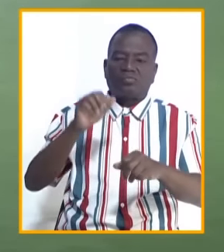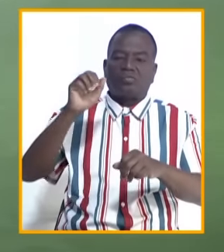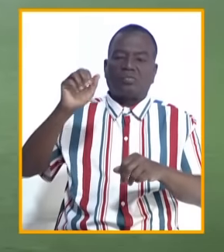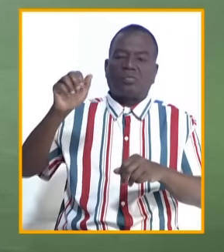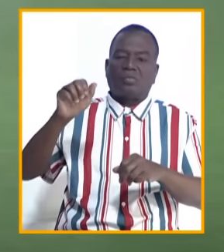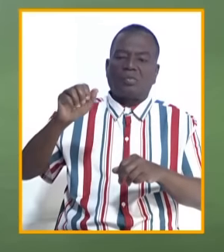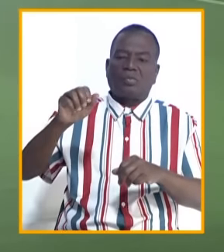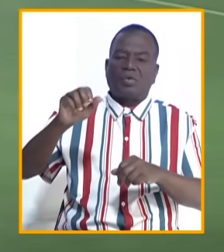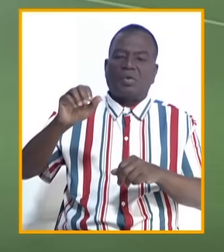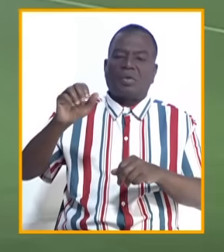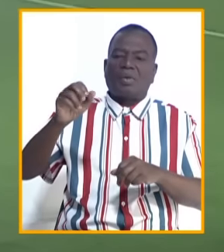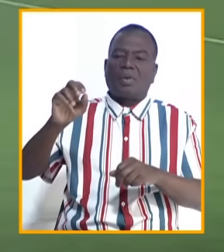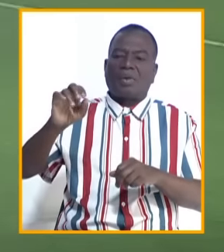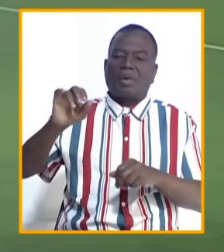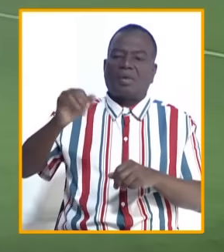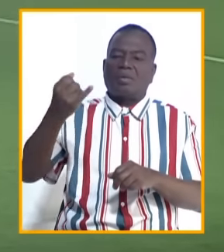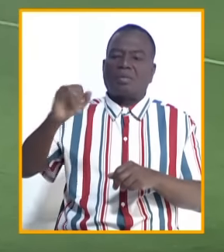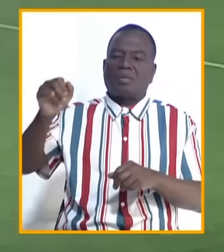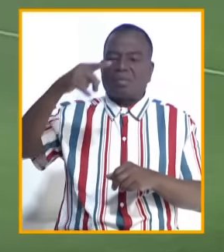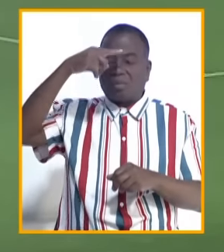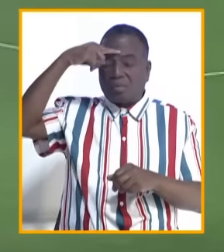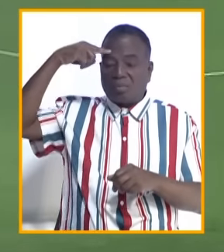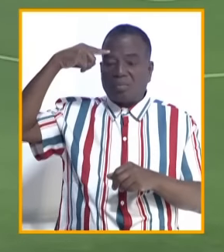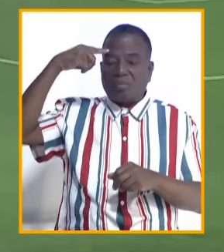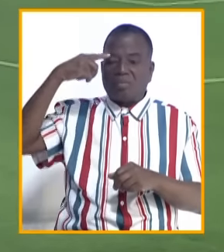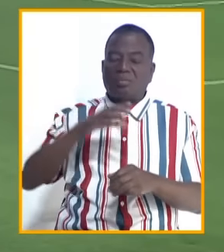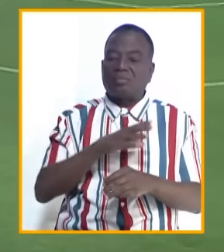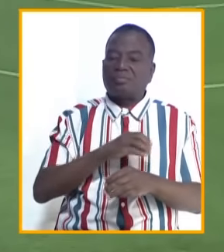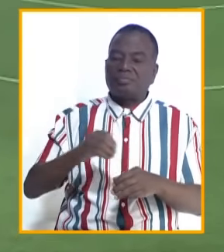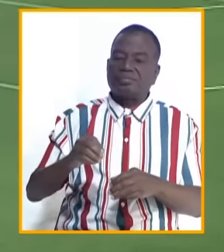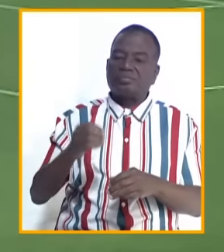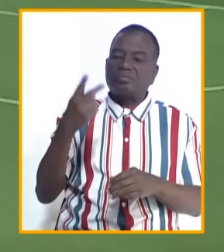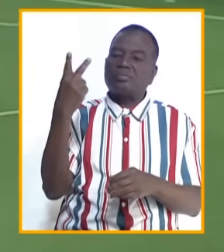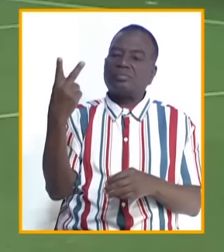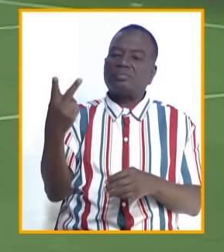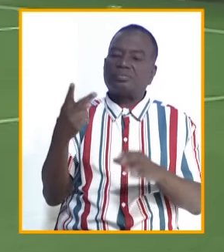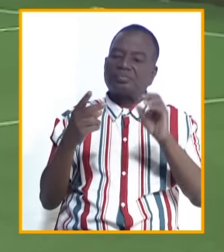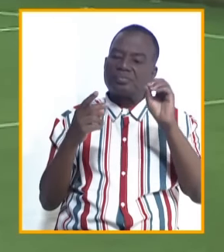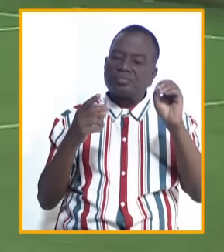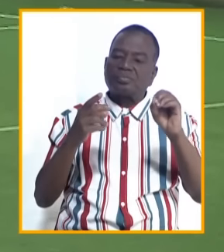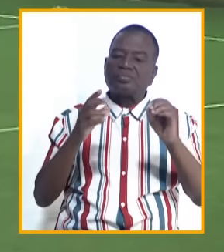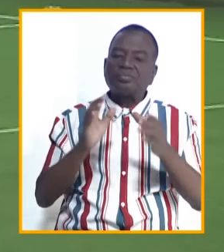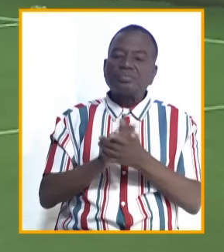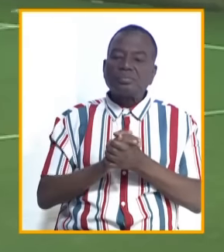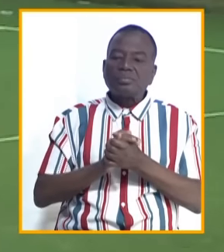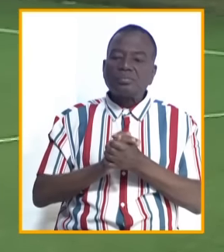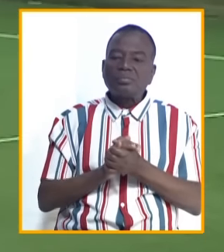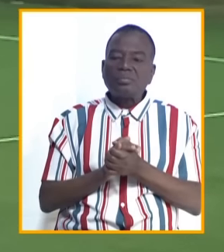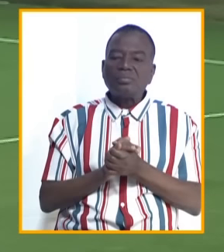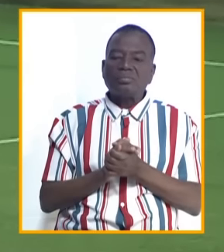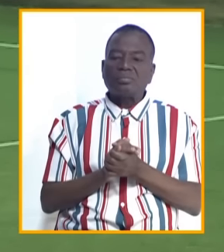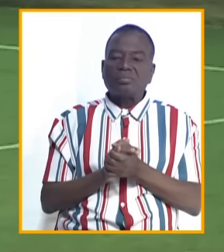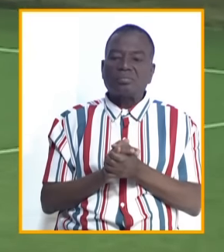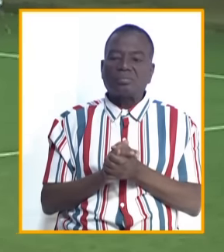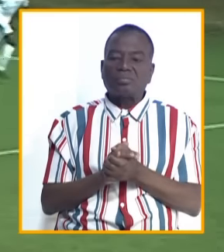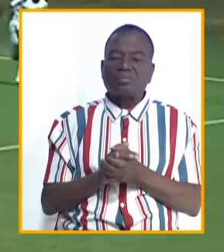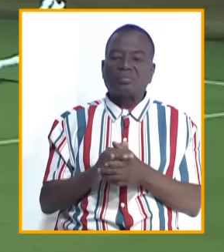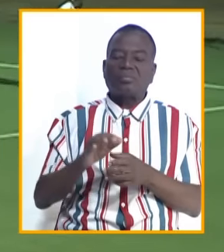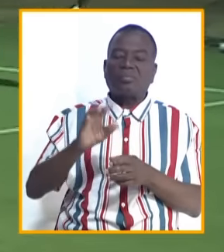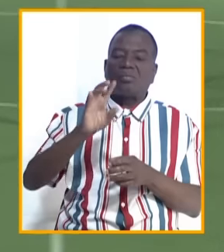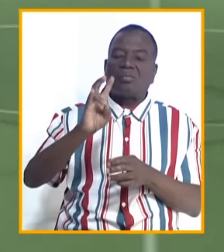eu le mérite d'infliger une correction à la SEC Mimosa lors de la deuxième journée. Une victoire 2-0. Le premier but